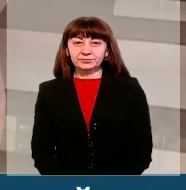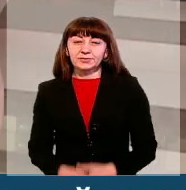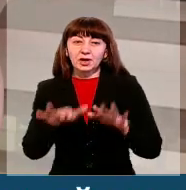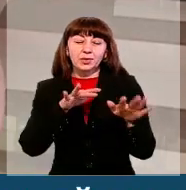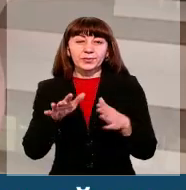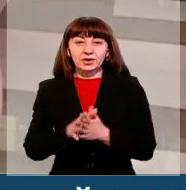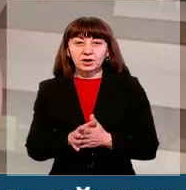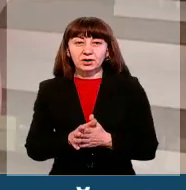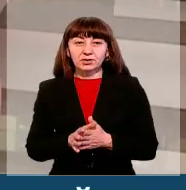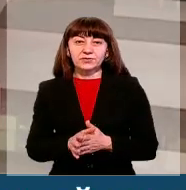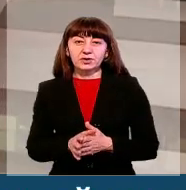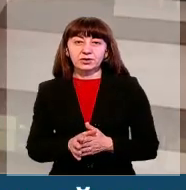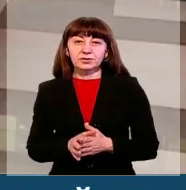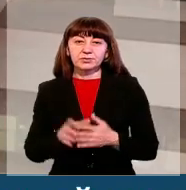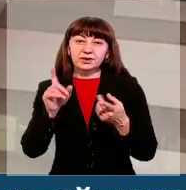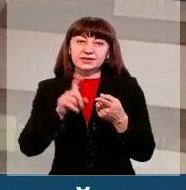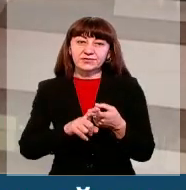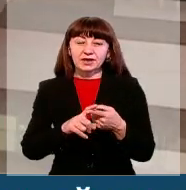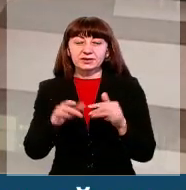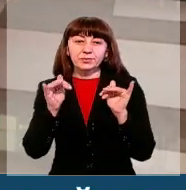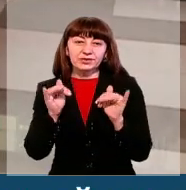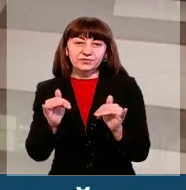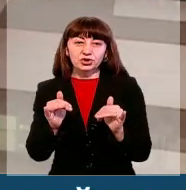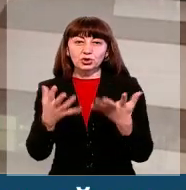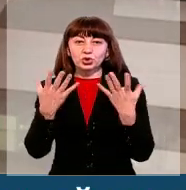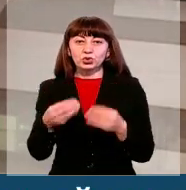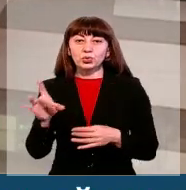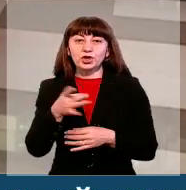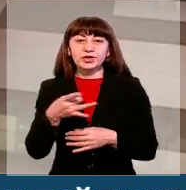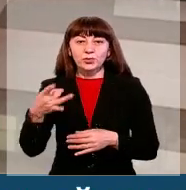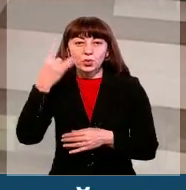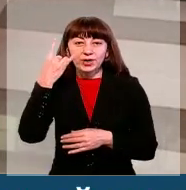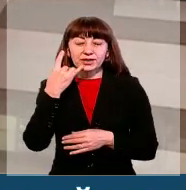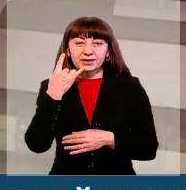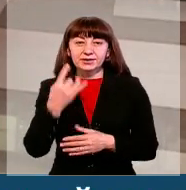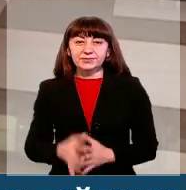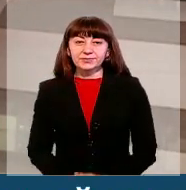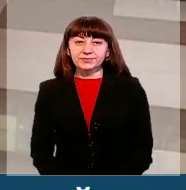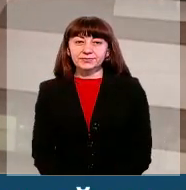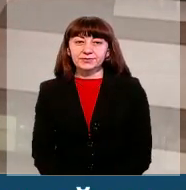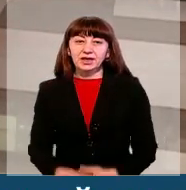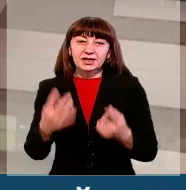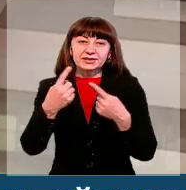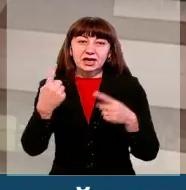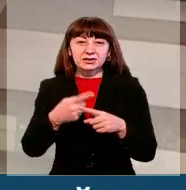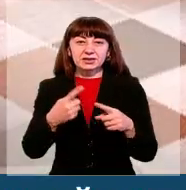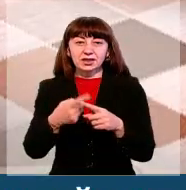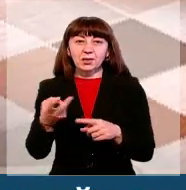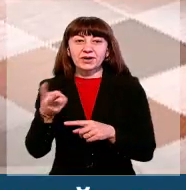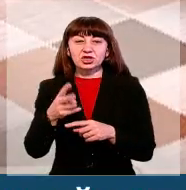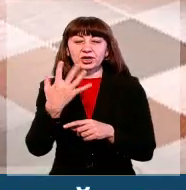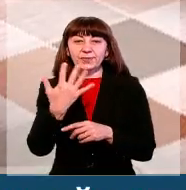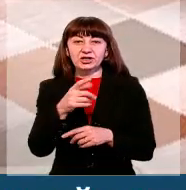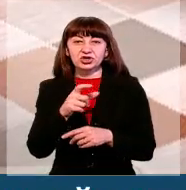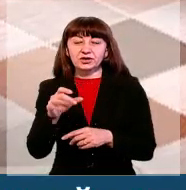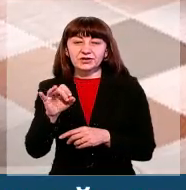де басында қиыншылықтар болды, жертіліп қалып, қазір жақсы.